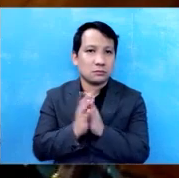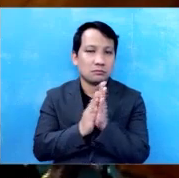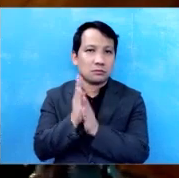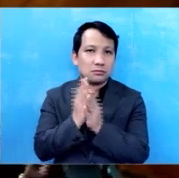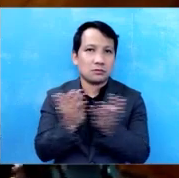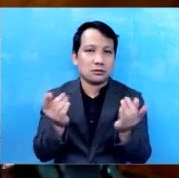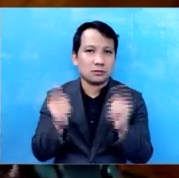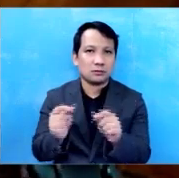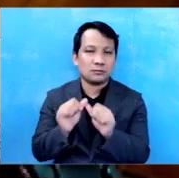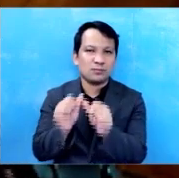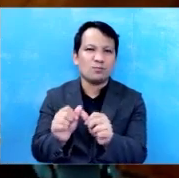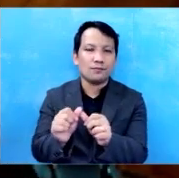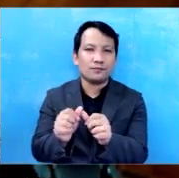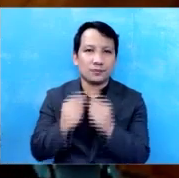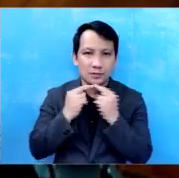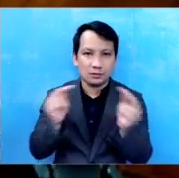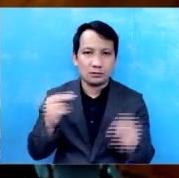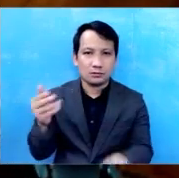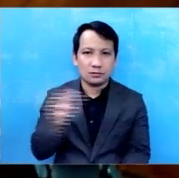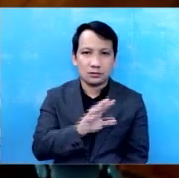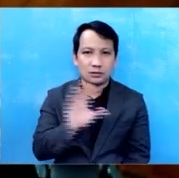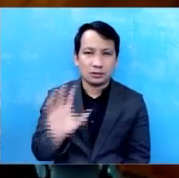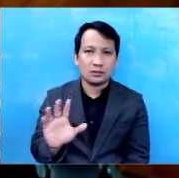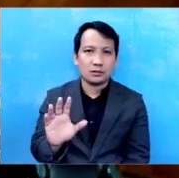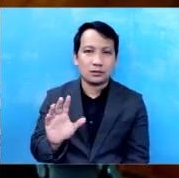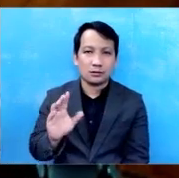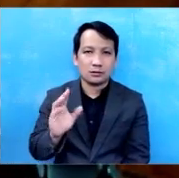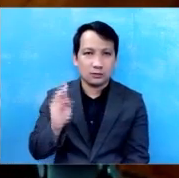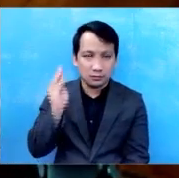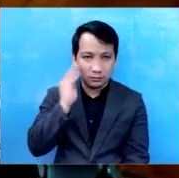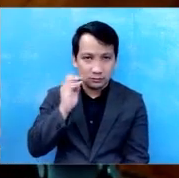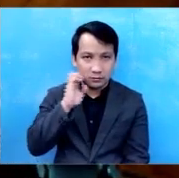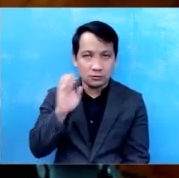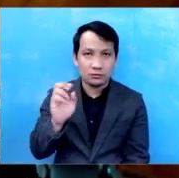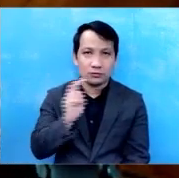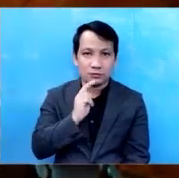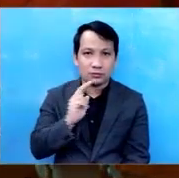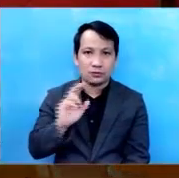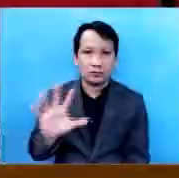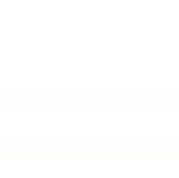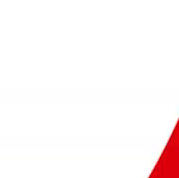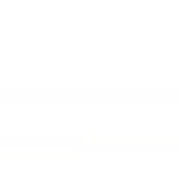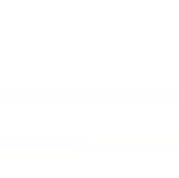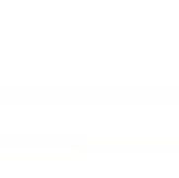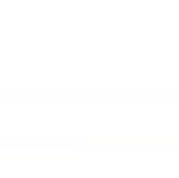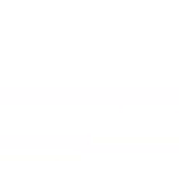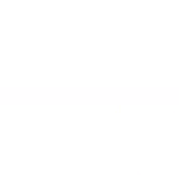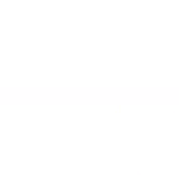Nagbabalita mula sa Frontline, Marianne Enriquez, News 5.